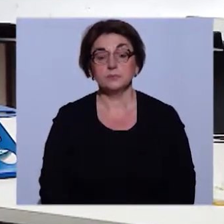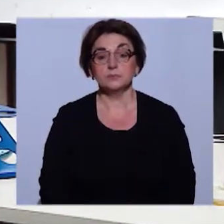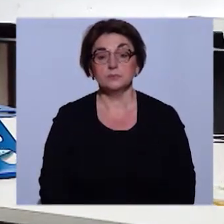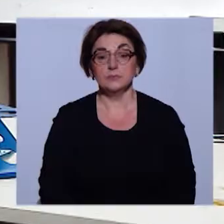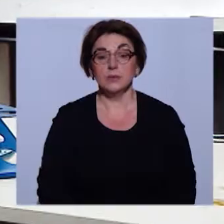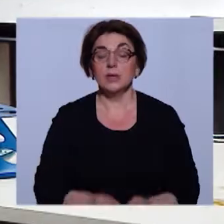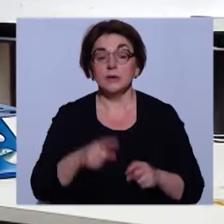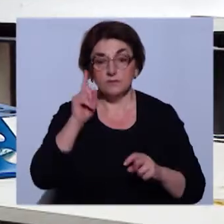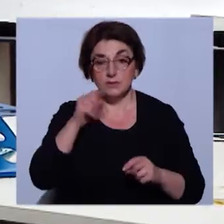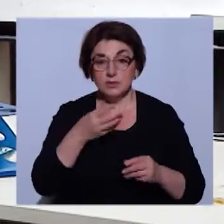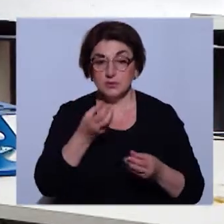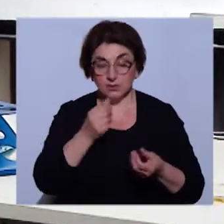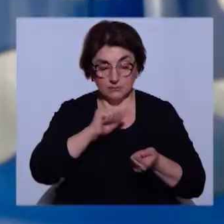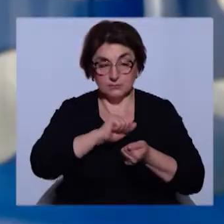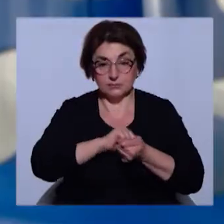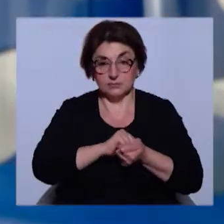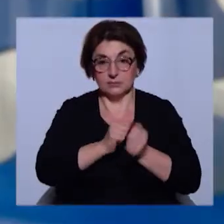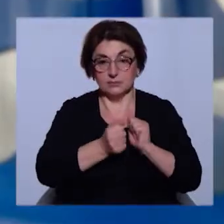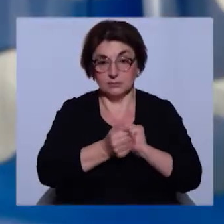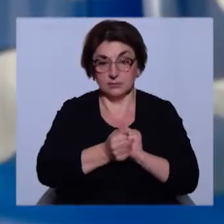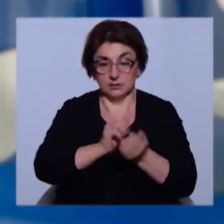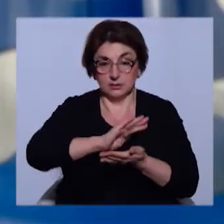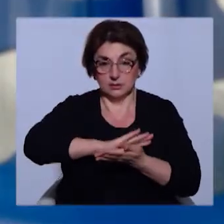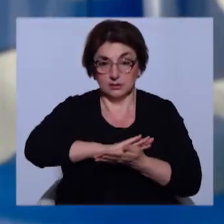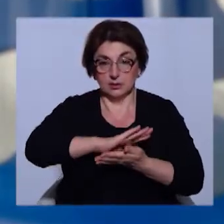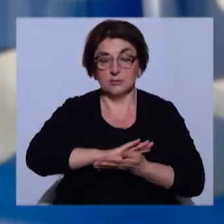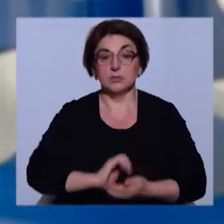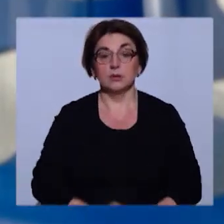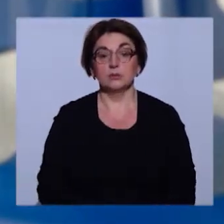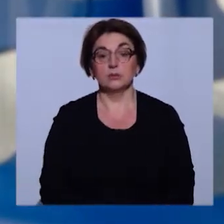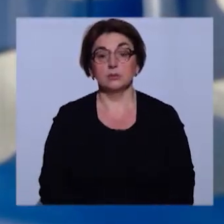ფენიდან, მოვაცილოთ ნავთის ფენა, შეუმშრალოთ,